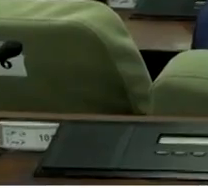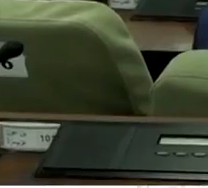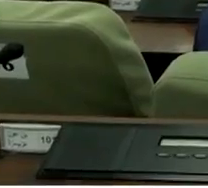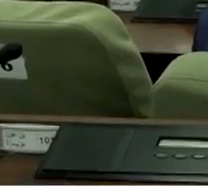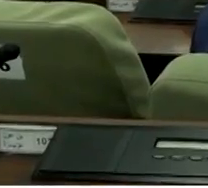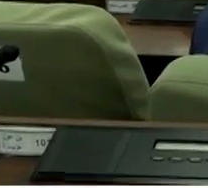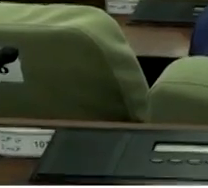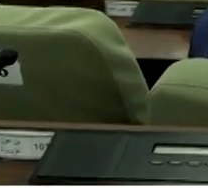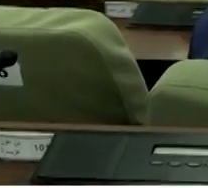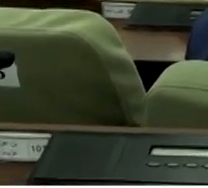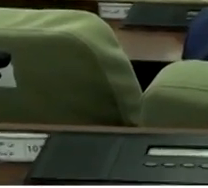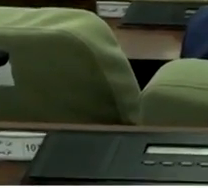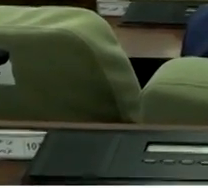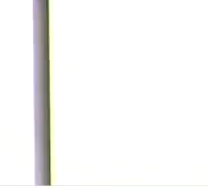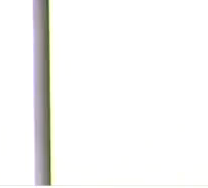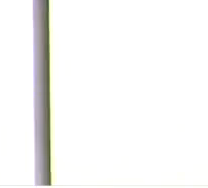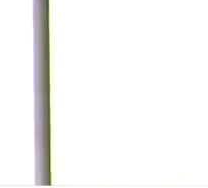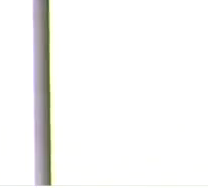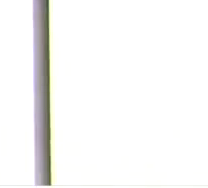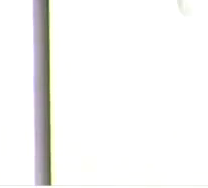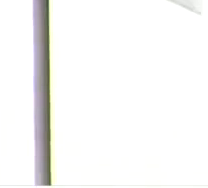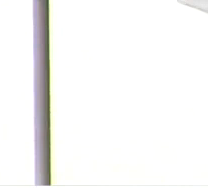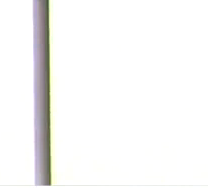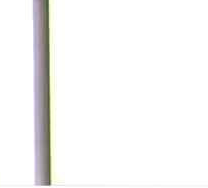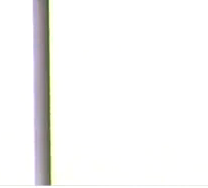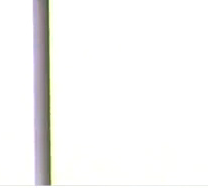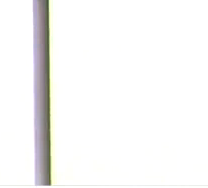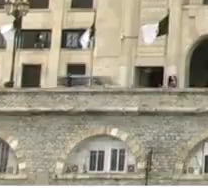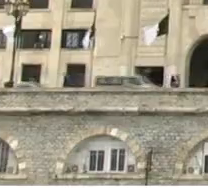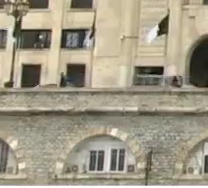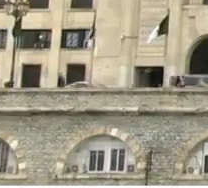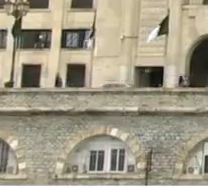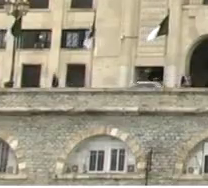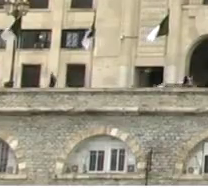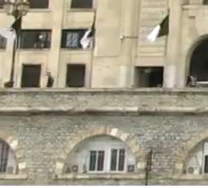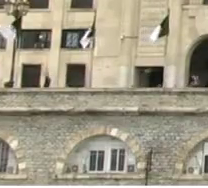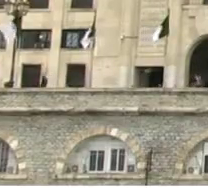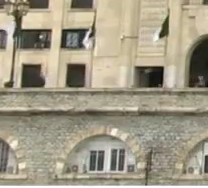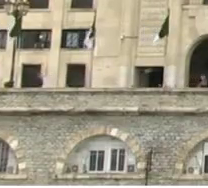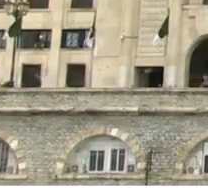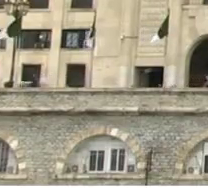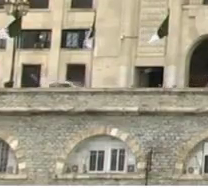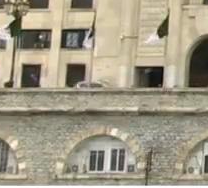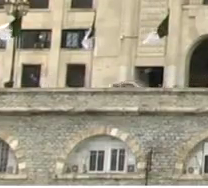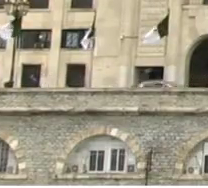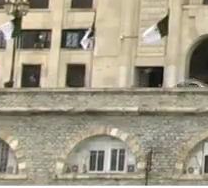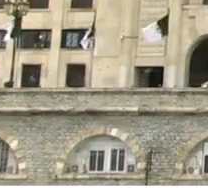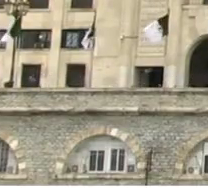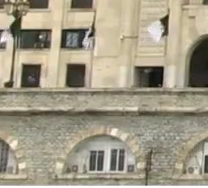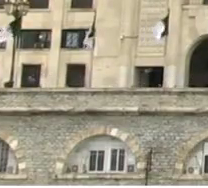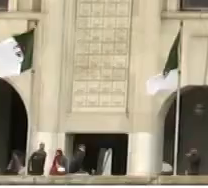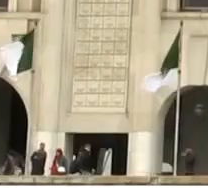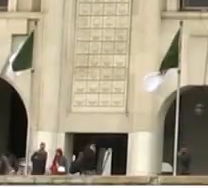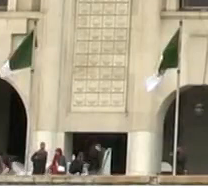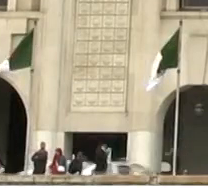يعني مختلف أو أبرز الملامح الخاصة بهذا التعديل الدستوري، مثلا الوزير الأول يصف هذه